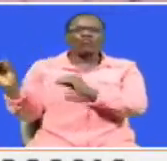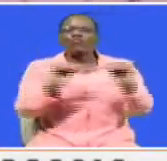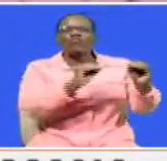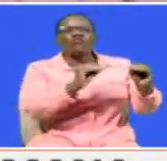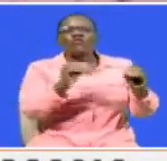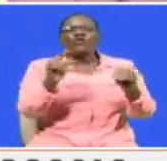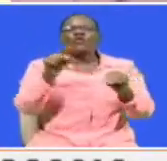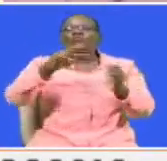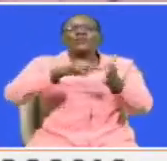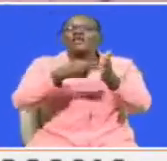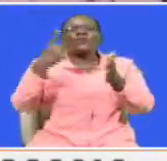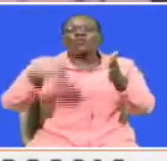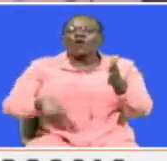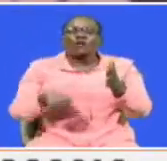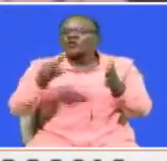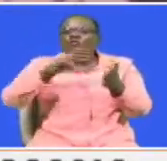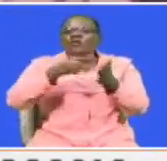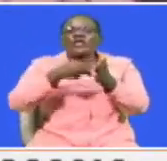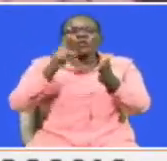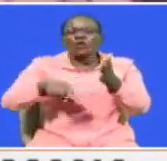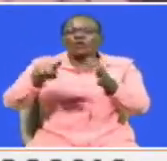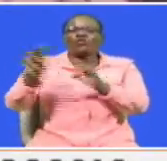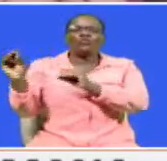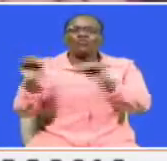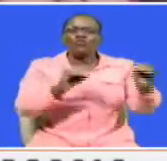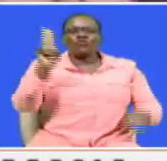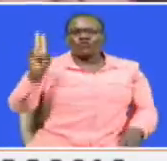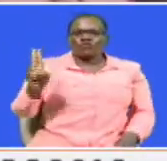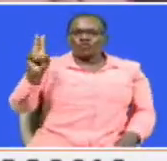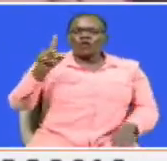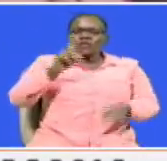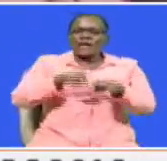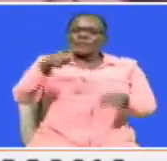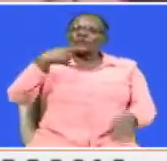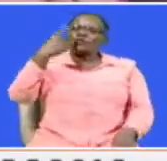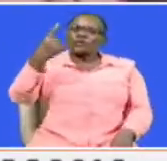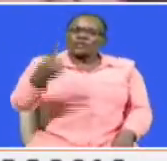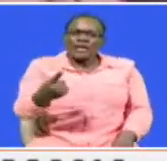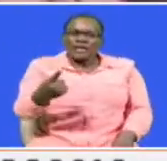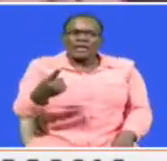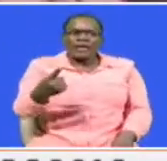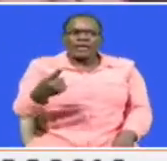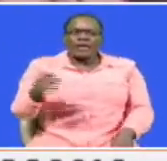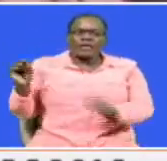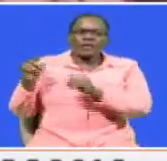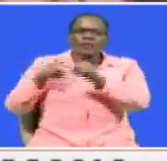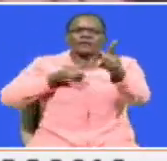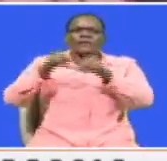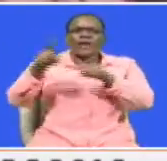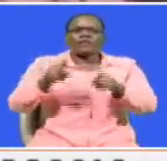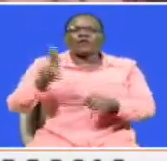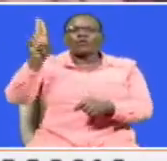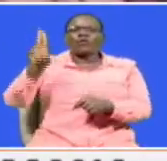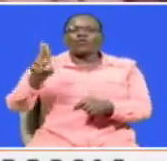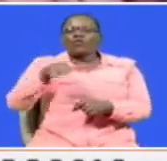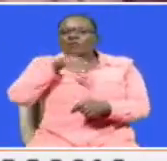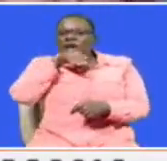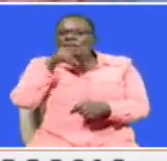unamaanisha nini? Unamaanisha nini? Ukisema ya kwamba watasafirisha Raila na Ruto